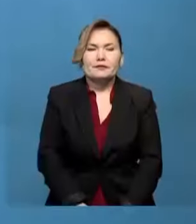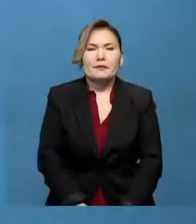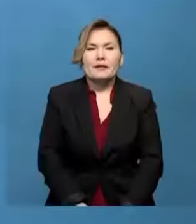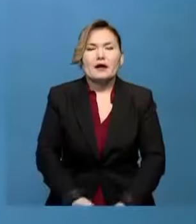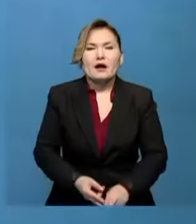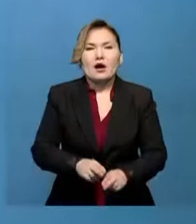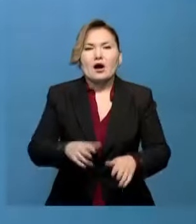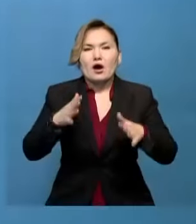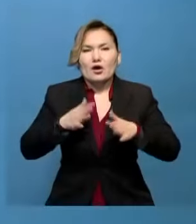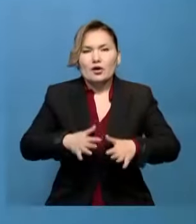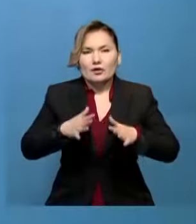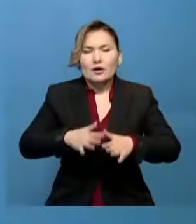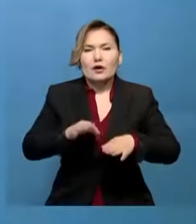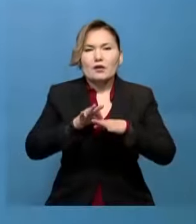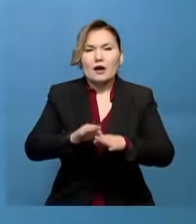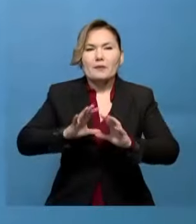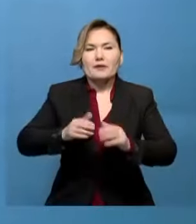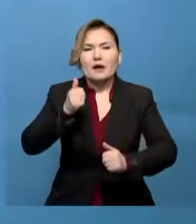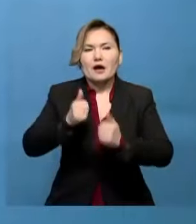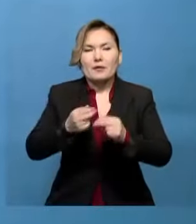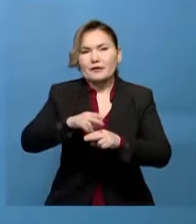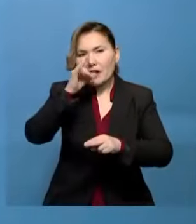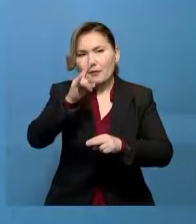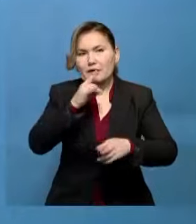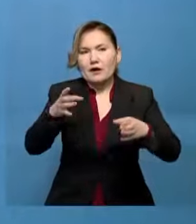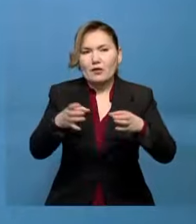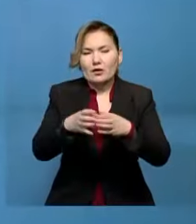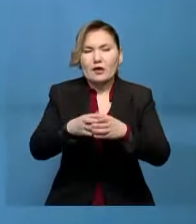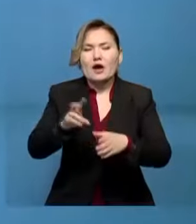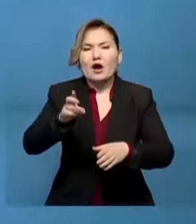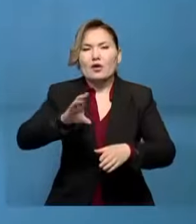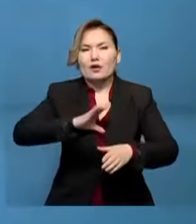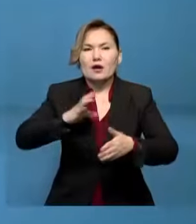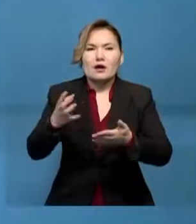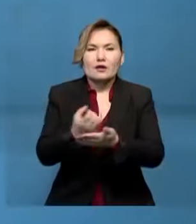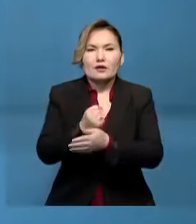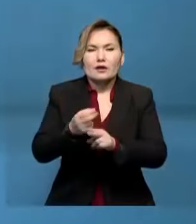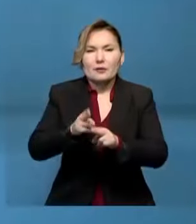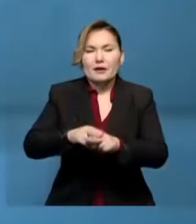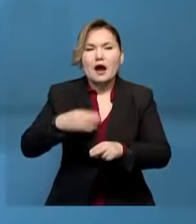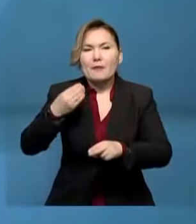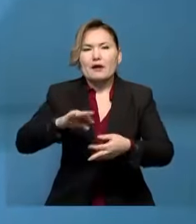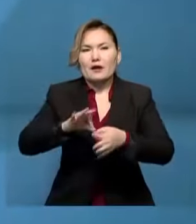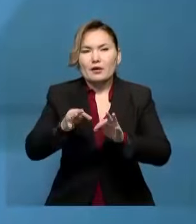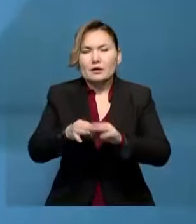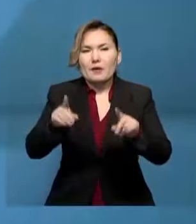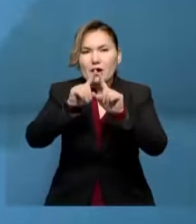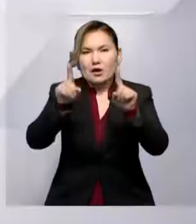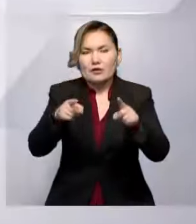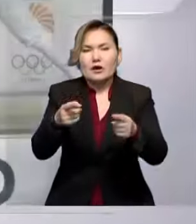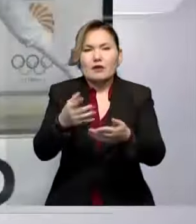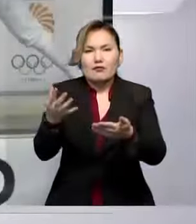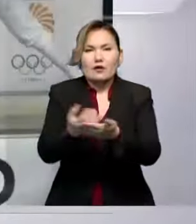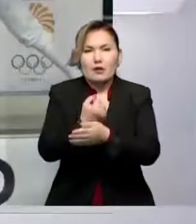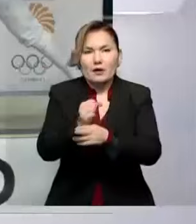Семсерлесуден Тбилисиде өтіп жатқан әлем кубогы кезеңінде Қазақстан командасы қола жүлдегер атанды. Сондай-ақ Париж олимпиадасына жолдама жеңіп